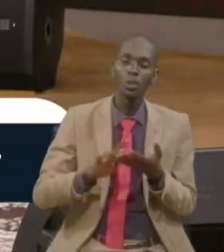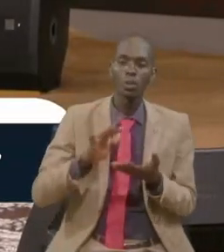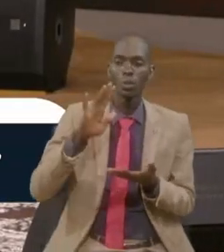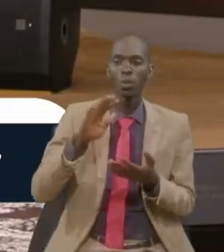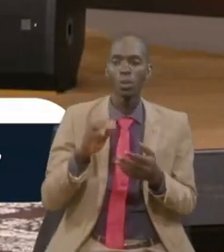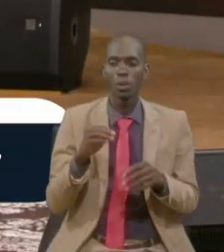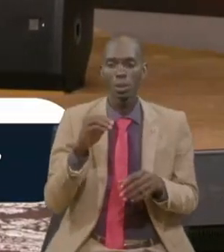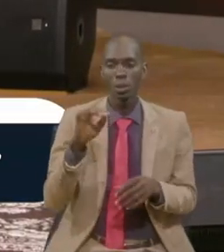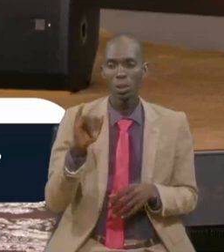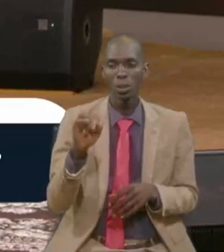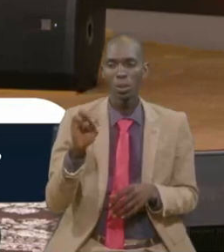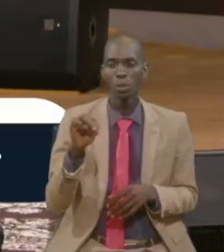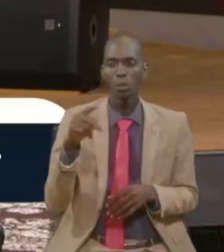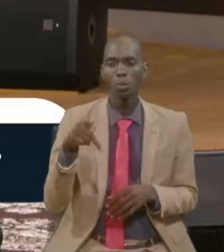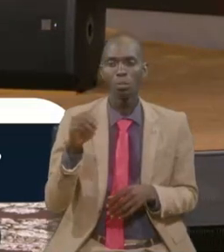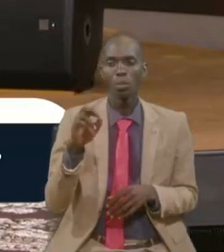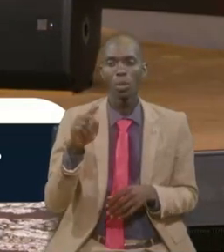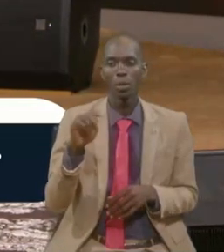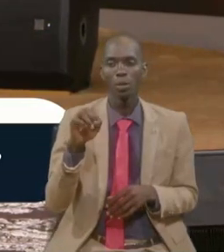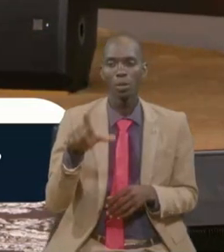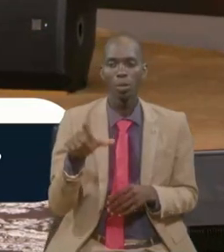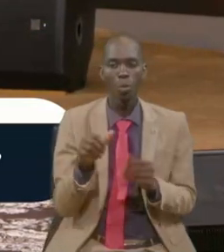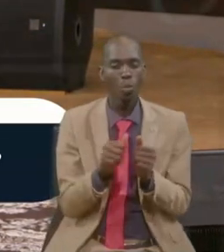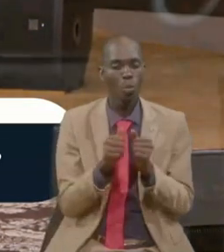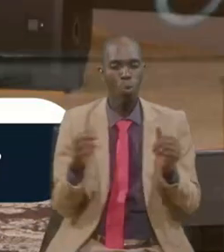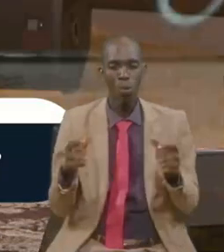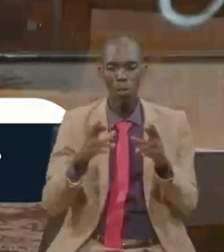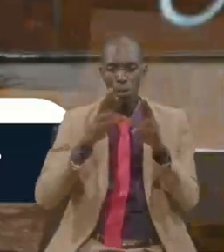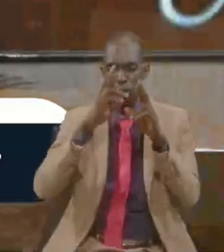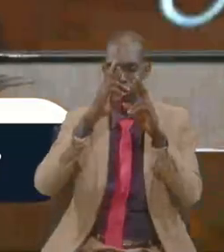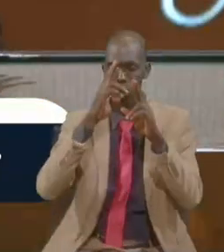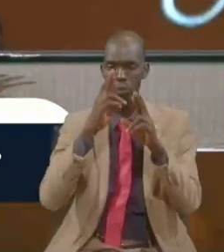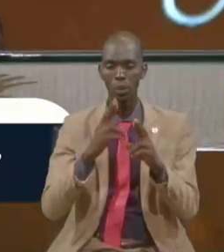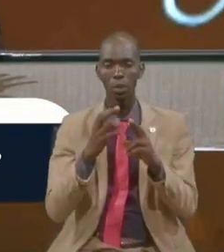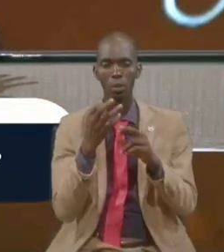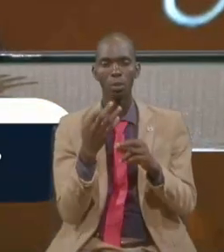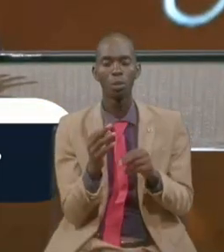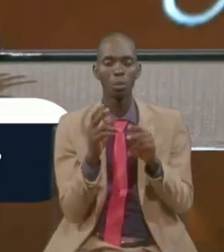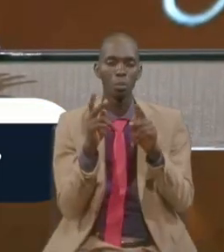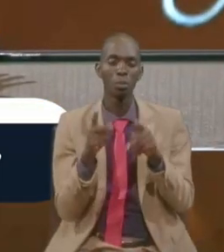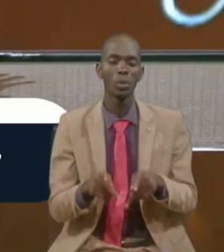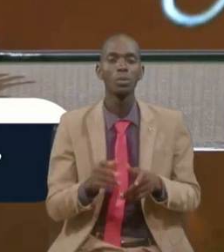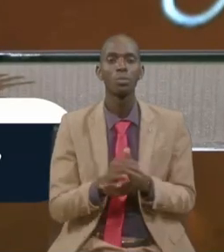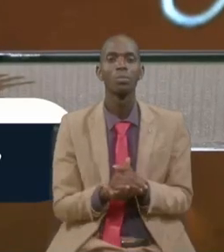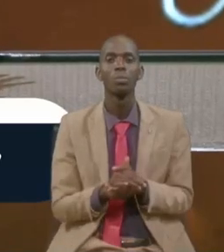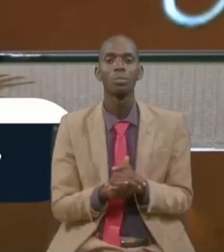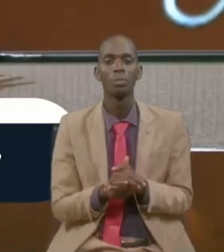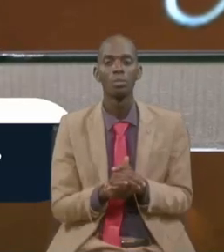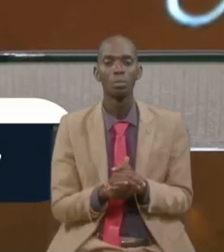impartiaux, sans acception de personne. Les promoteurs de sa